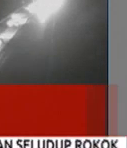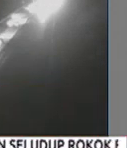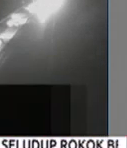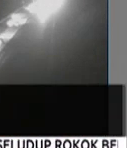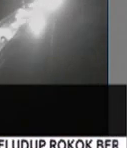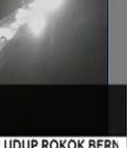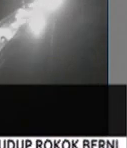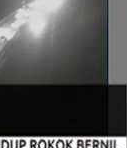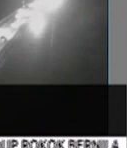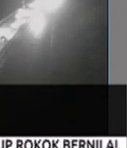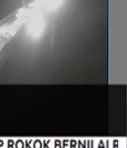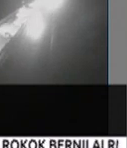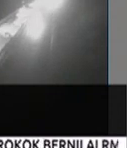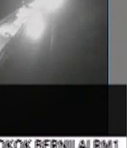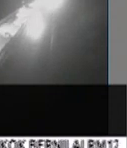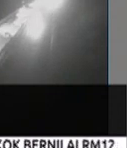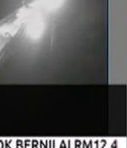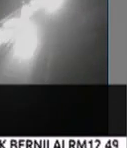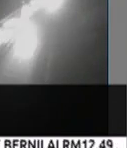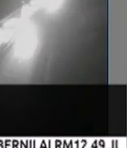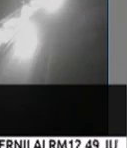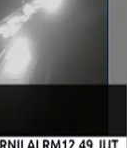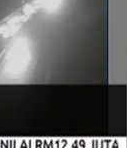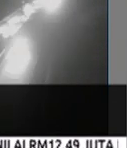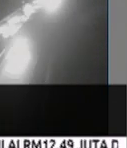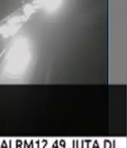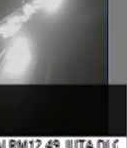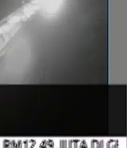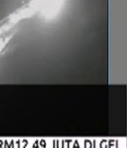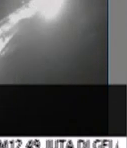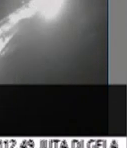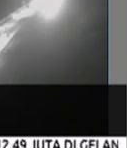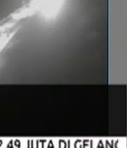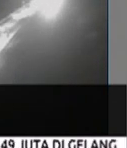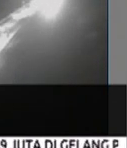trafik semasa, boleh menghubungi talian hotline LLM di